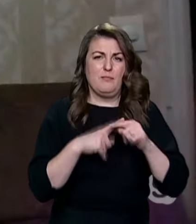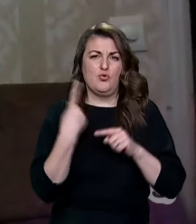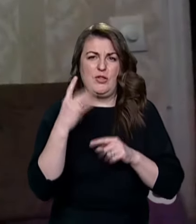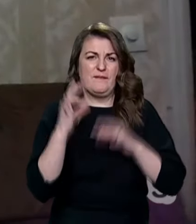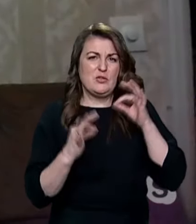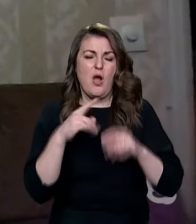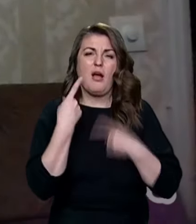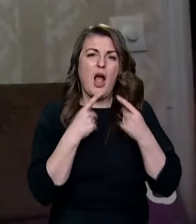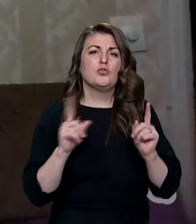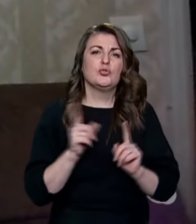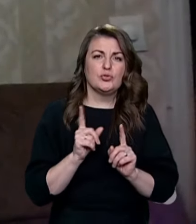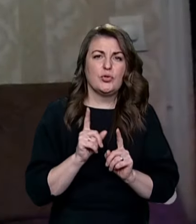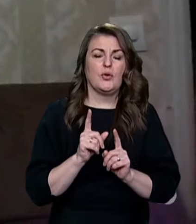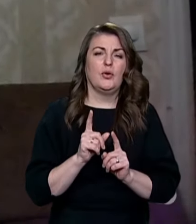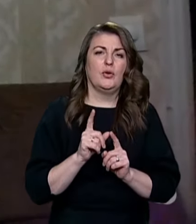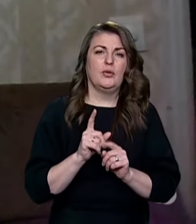5+1% кажуть, що